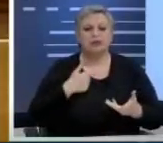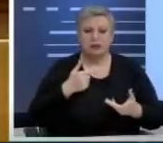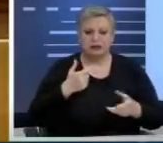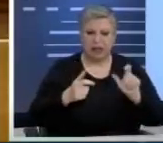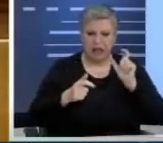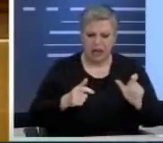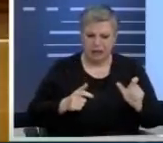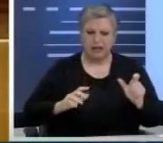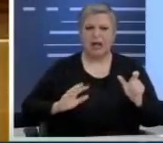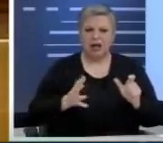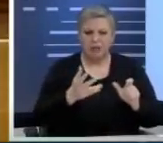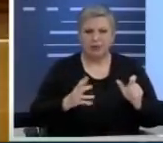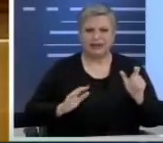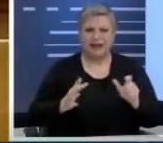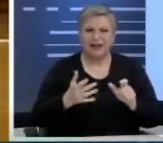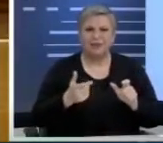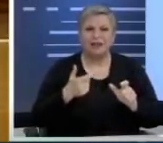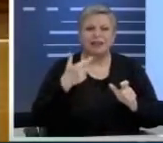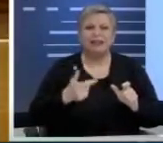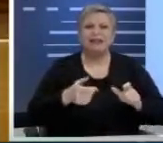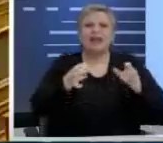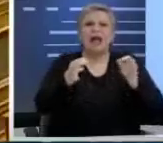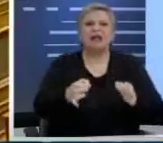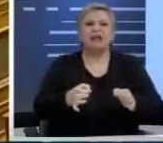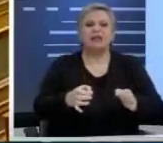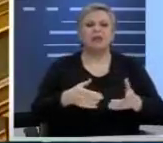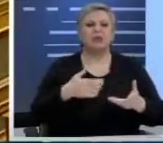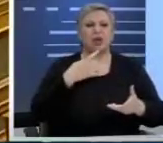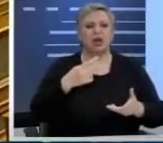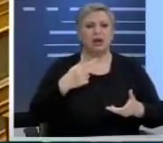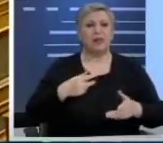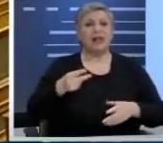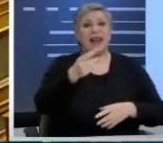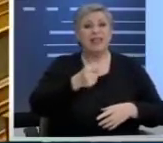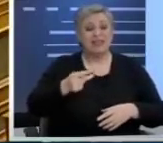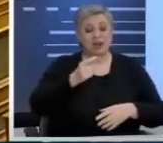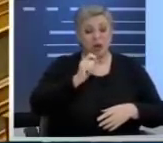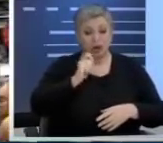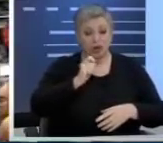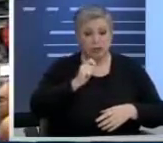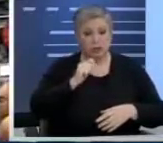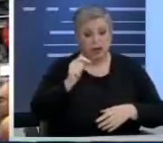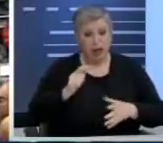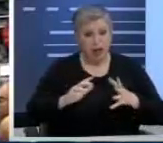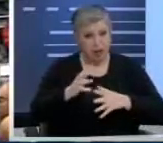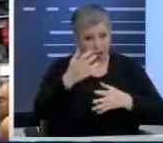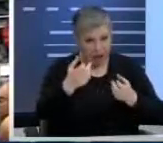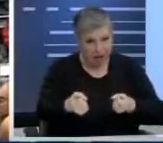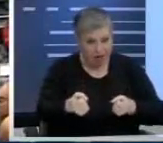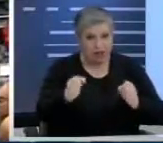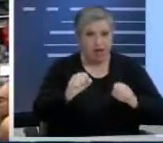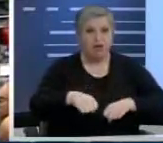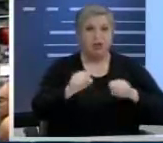μια ισορροπία ανάμεσα στις στοχευμένες κοινωνικές πολιτικές και την ανάπτυξη. Ή θα ξαναπούμε από την αρχή,